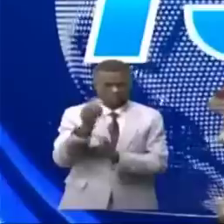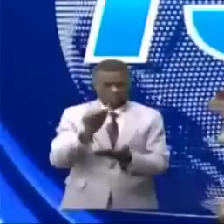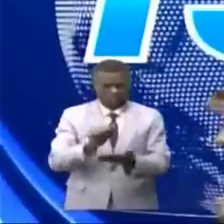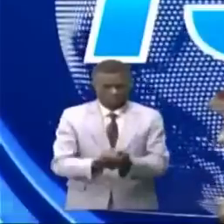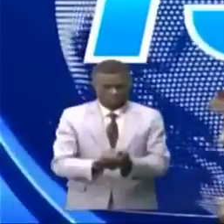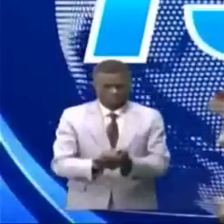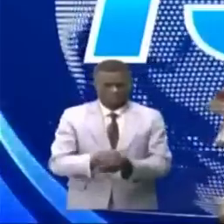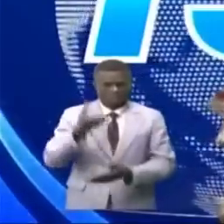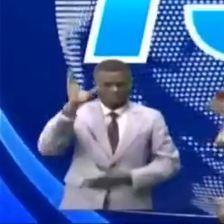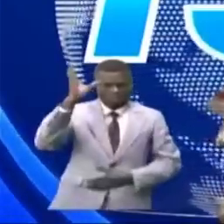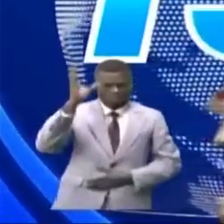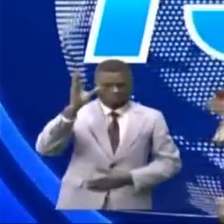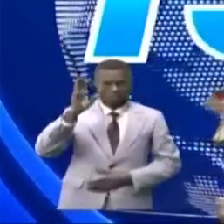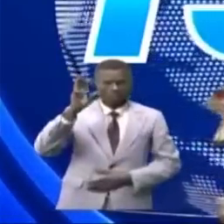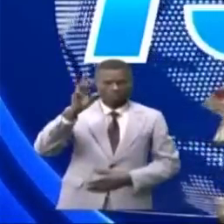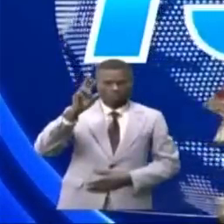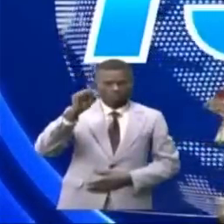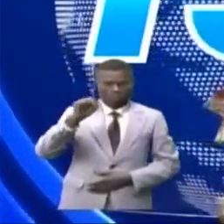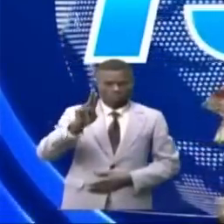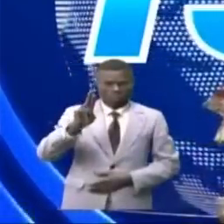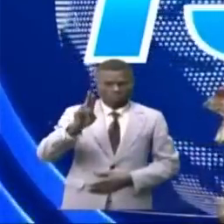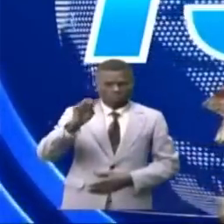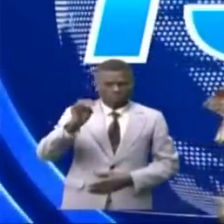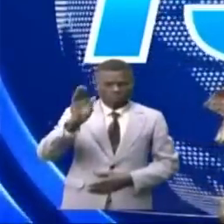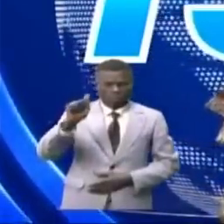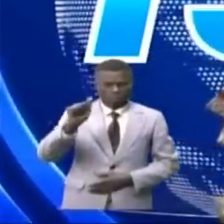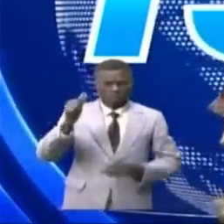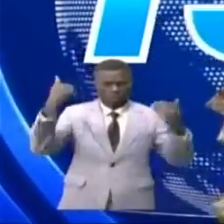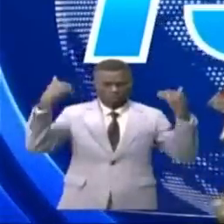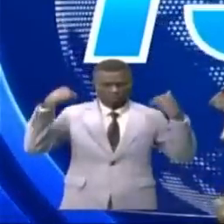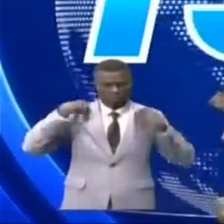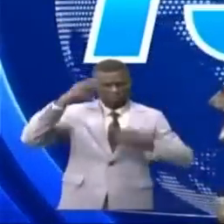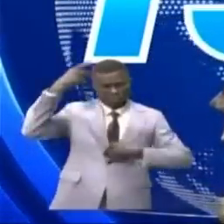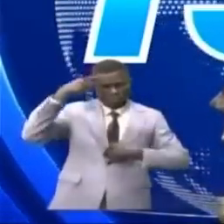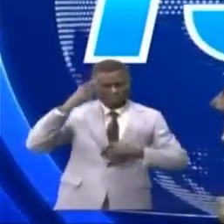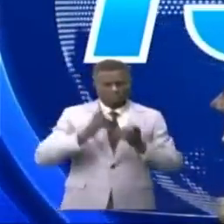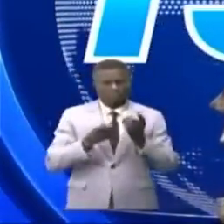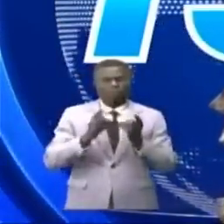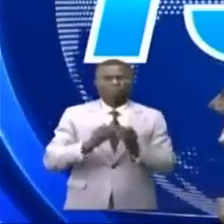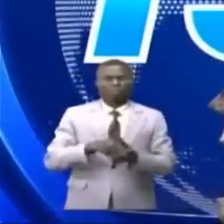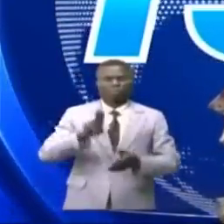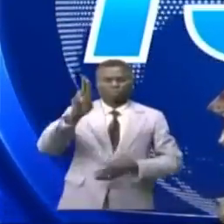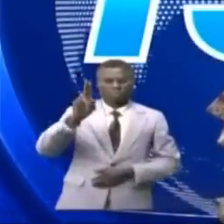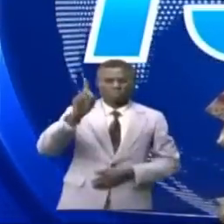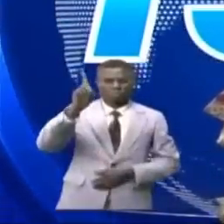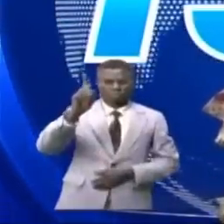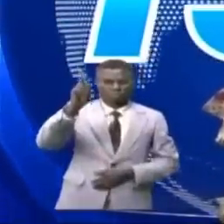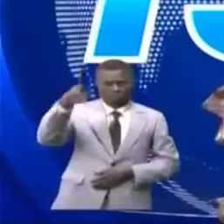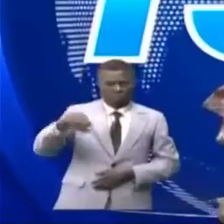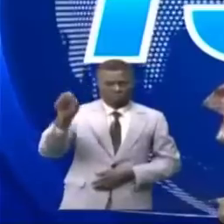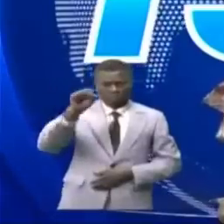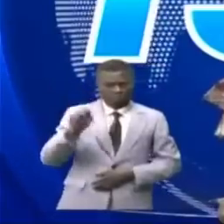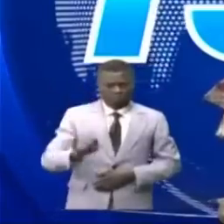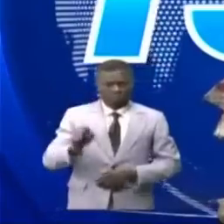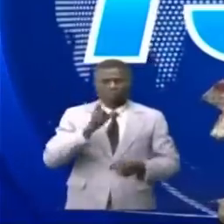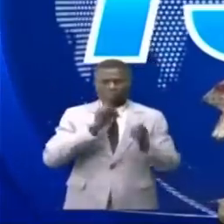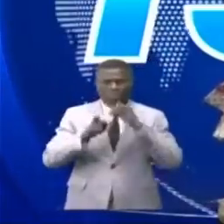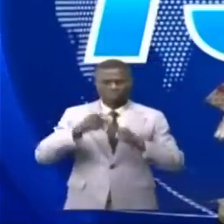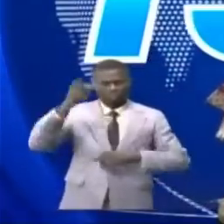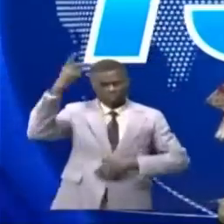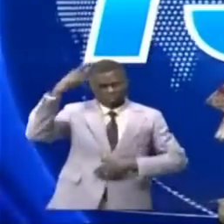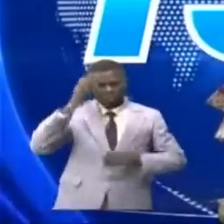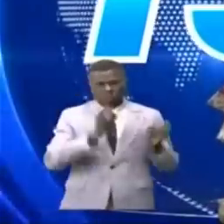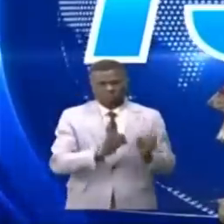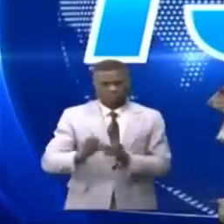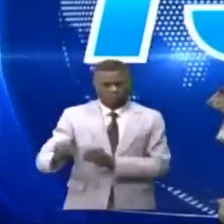par Pierre Lumbwe au cadre de l'Union pour la démocratie et le progrès social UDPS. C'était au cours d'une matinée politique